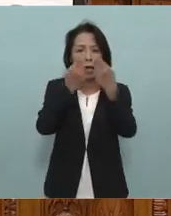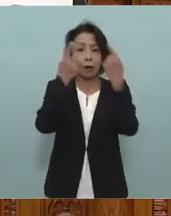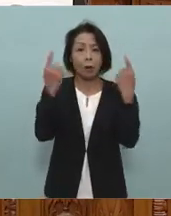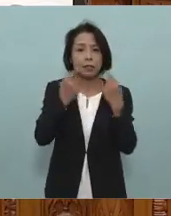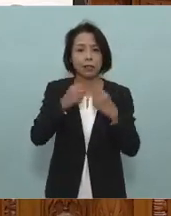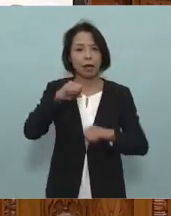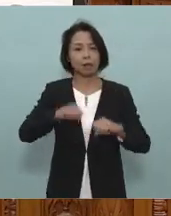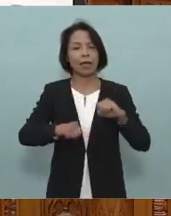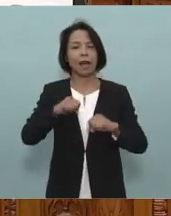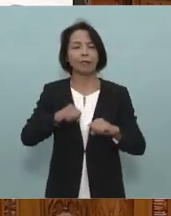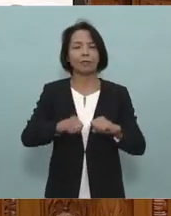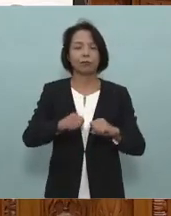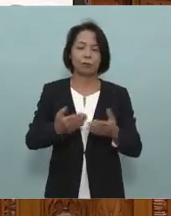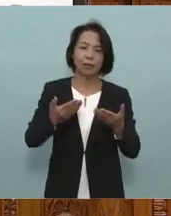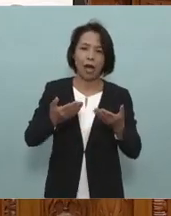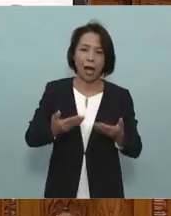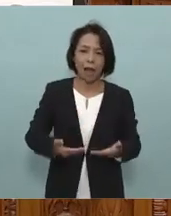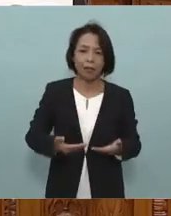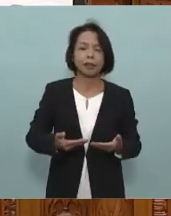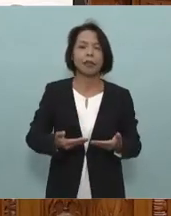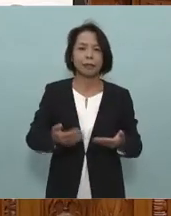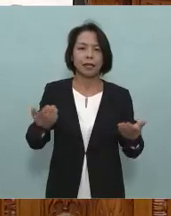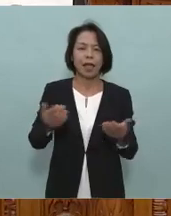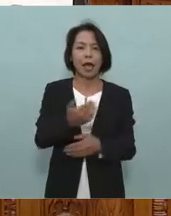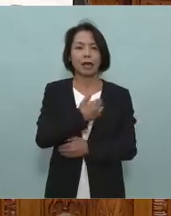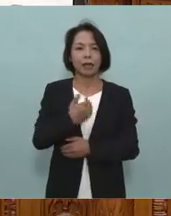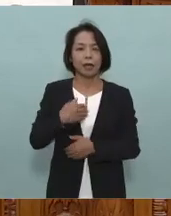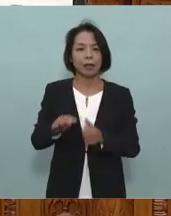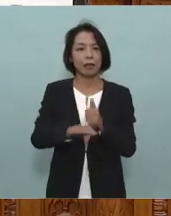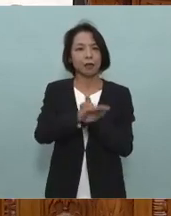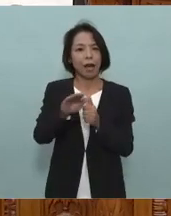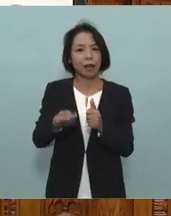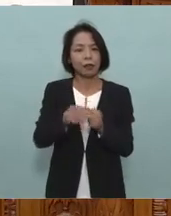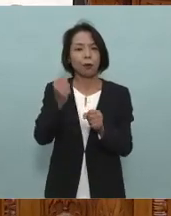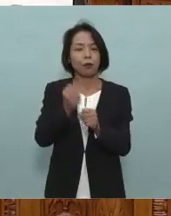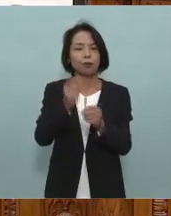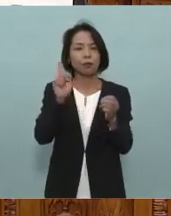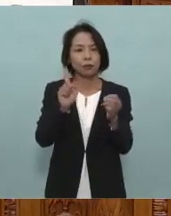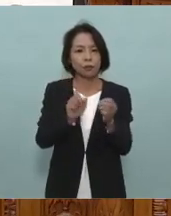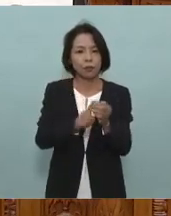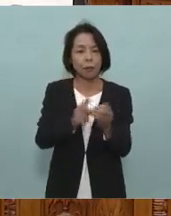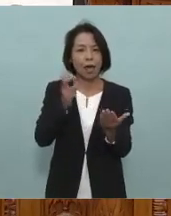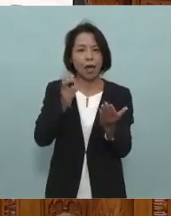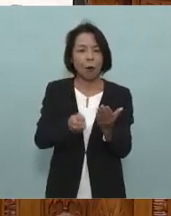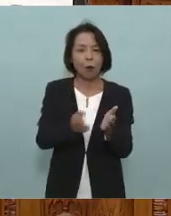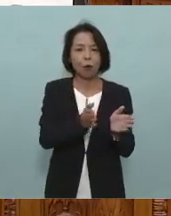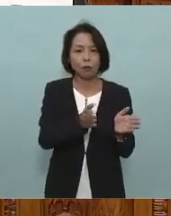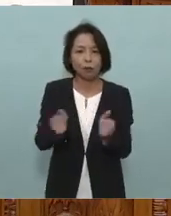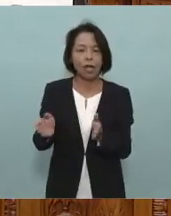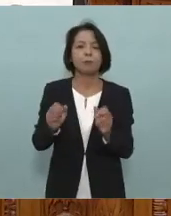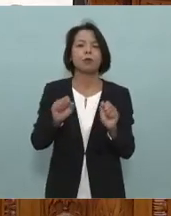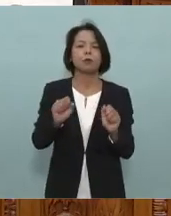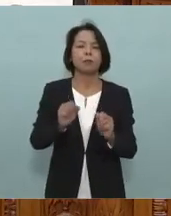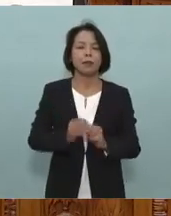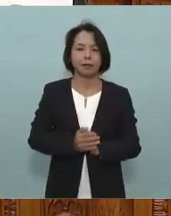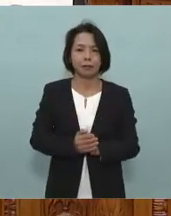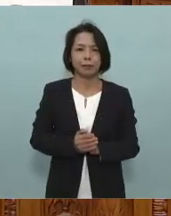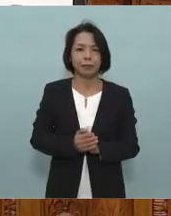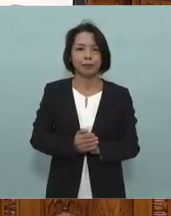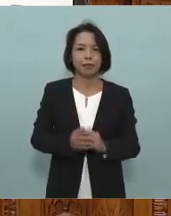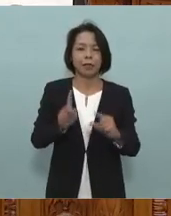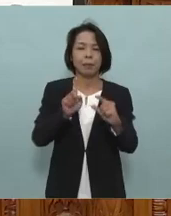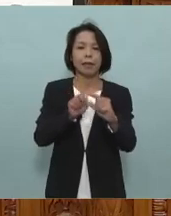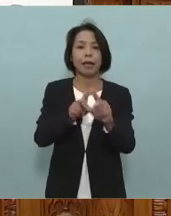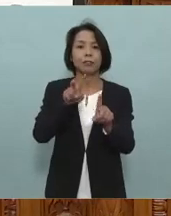フリーランスとして安定的に働ける環境を作るべく法整備にも取り組みますまた中